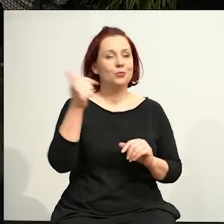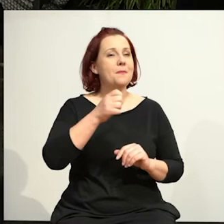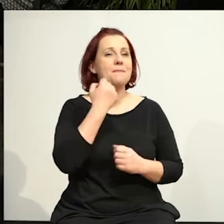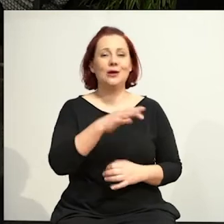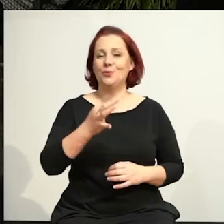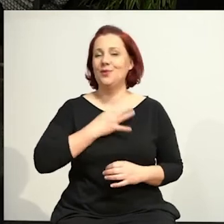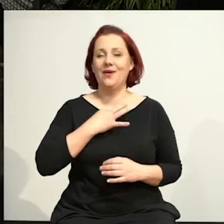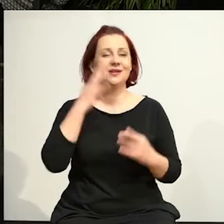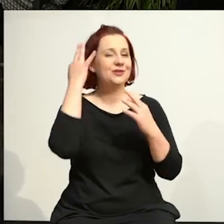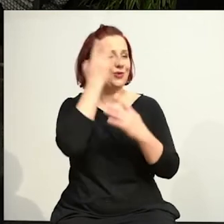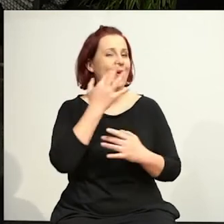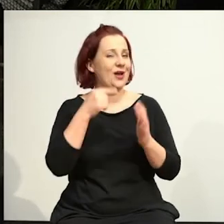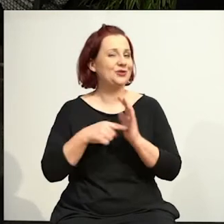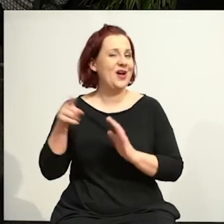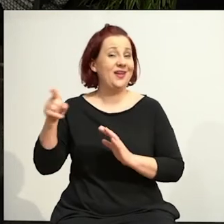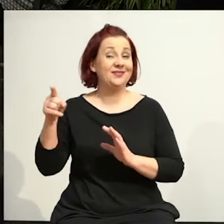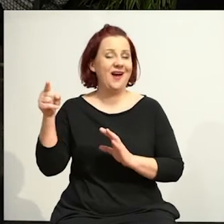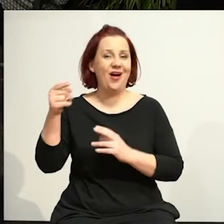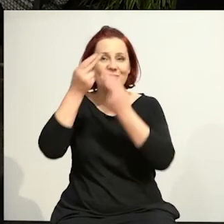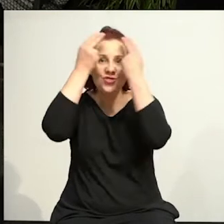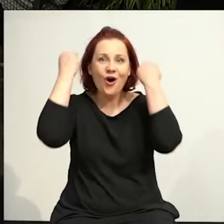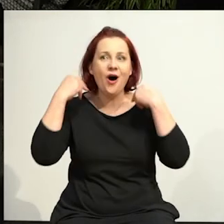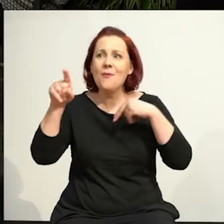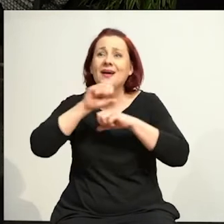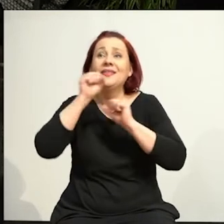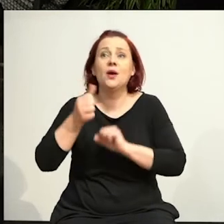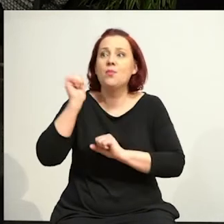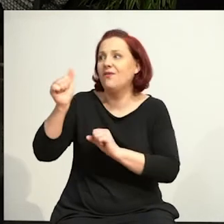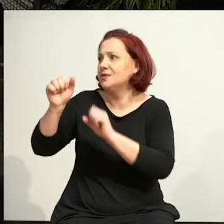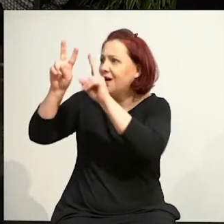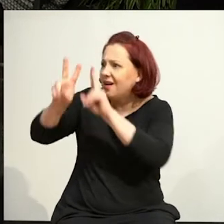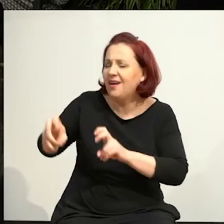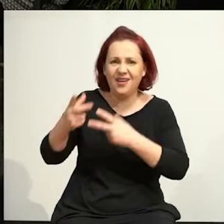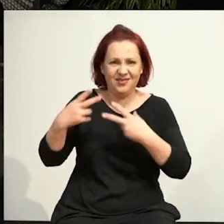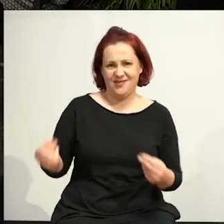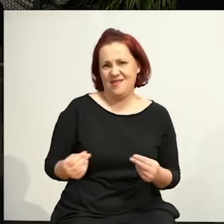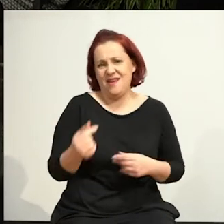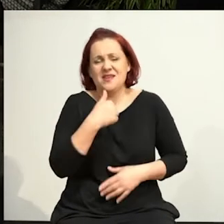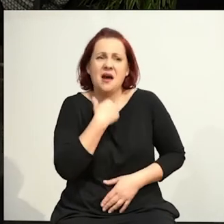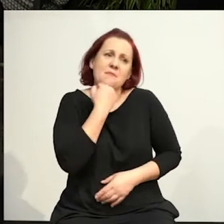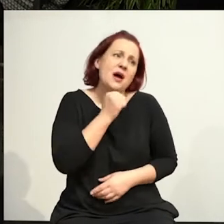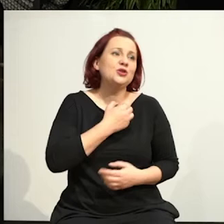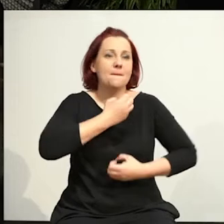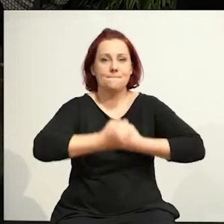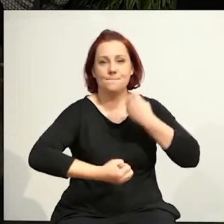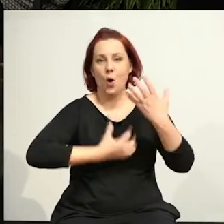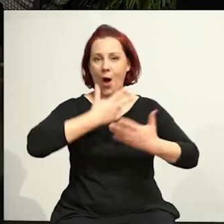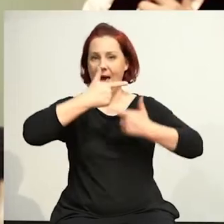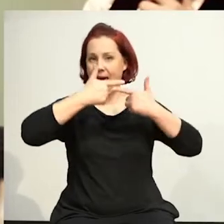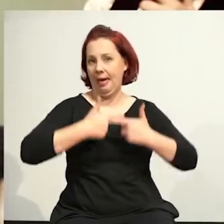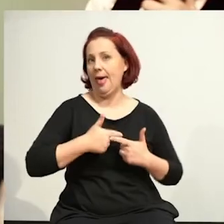skojarzenia z Norwidem, bo ja właściwie nigdy się nim tak profesjonalnie nie zajmowałem. Zajmowałem się nim raczej jako poeta, to znaczy